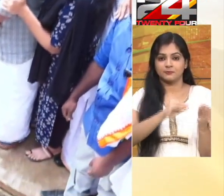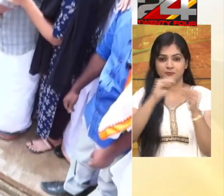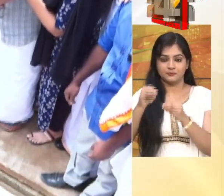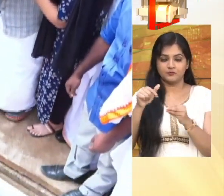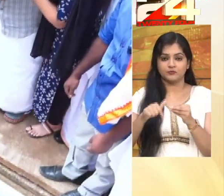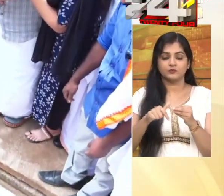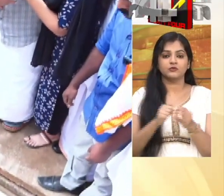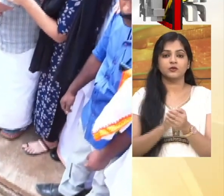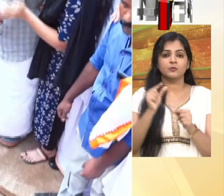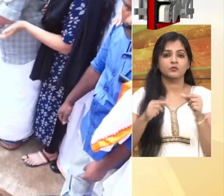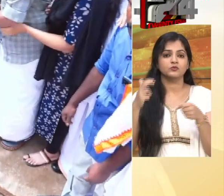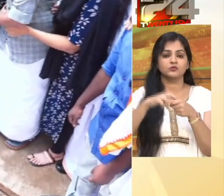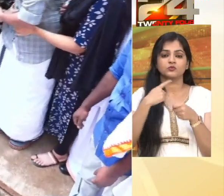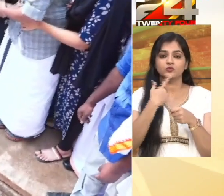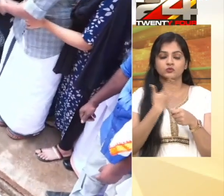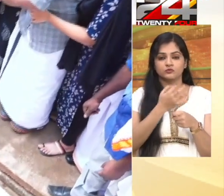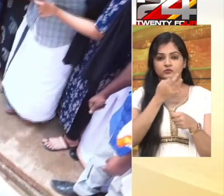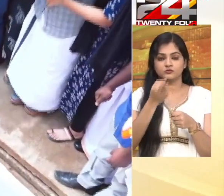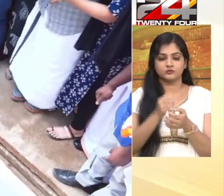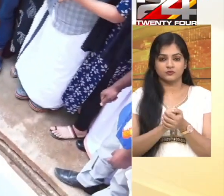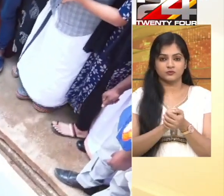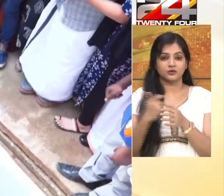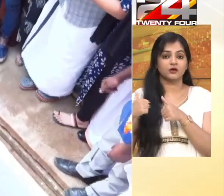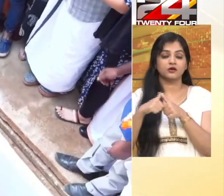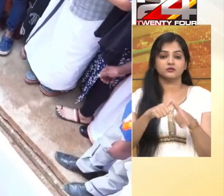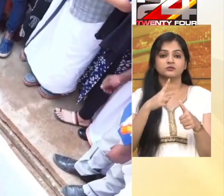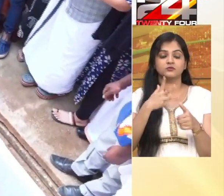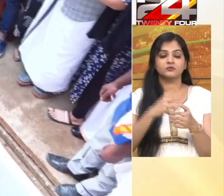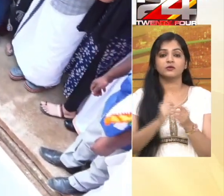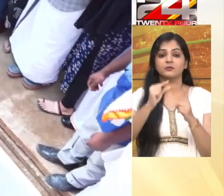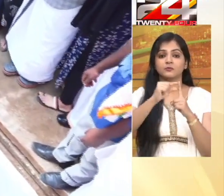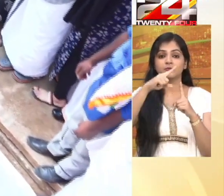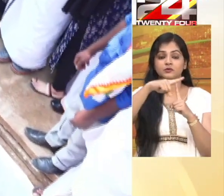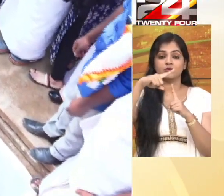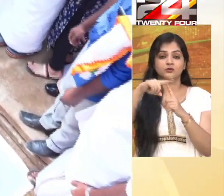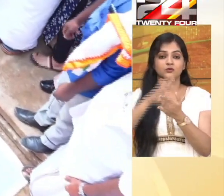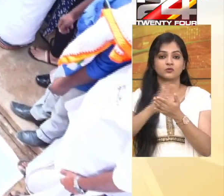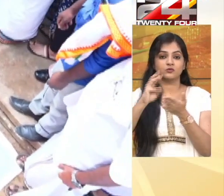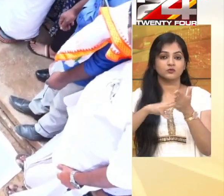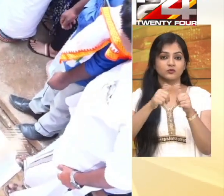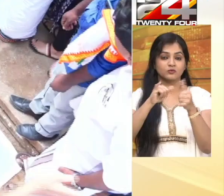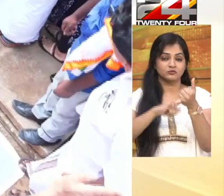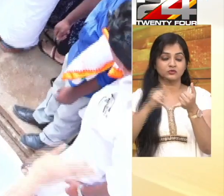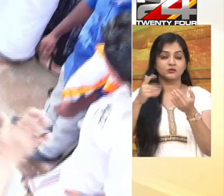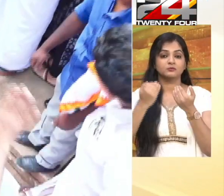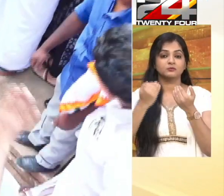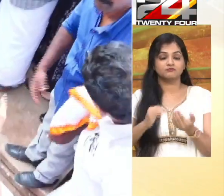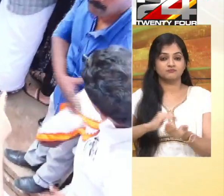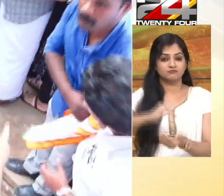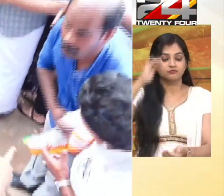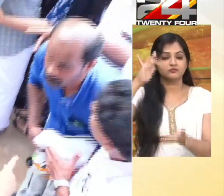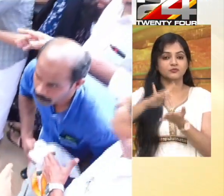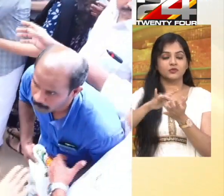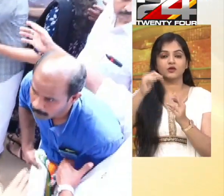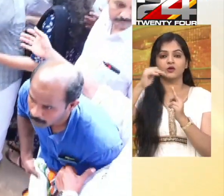പ്രജിൻ, പി ടി തോമസ് ജനിച്ച മണ്ണിൽ, പി ടി തോമസ് എന്ന രാഷ്ട്രീയക്കാരൻ ജീവിച്ചിരുന്ന മണ്ണിൽ തന്നെ പി ടി തോമസ്